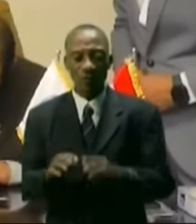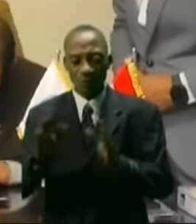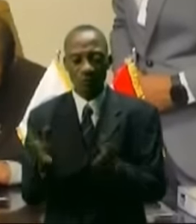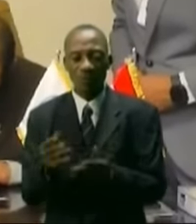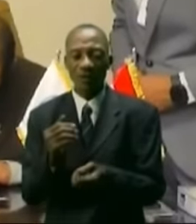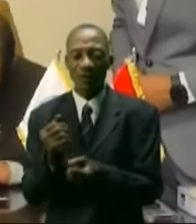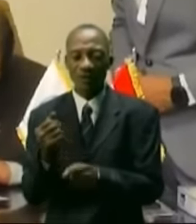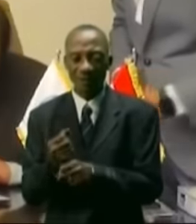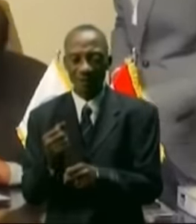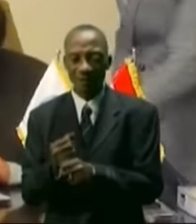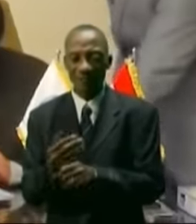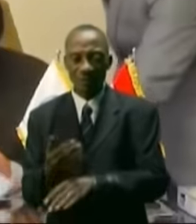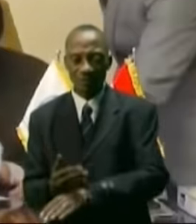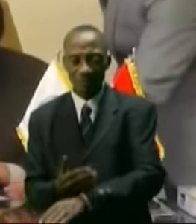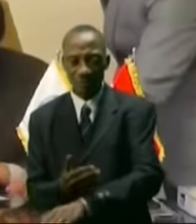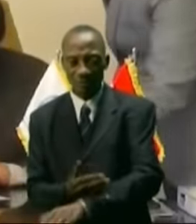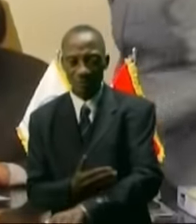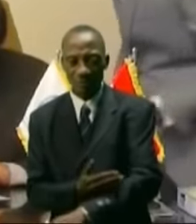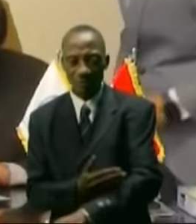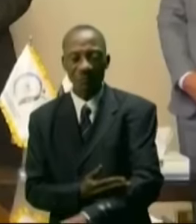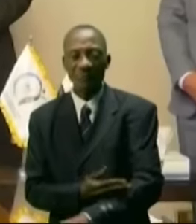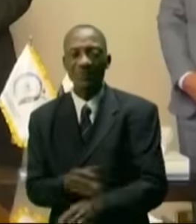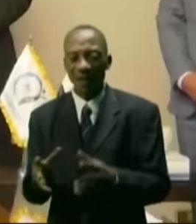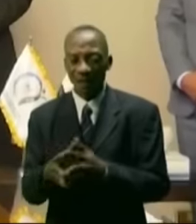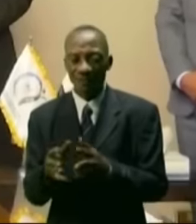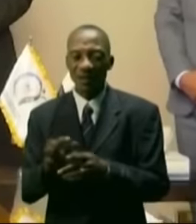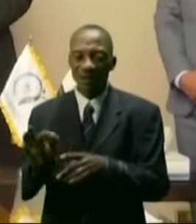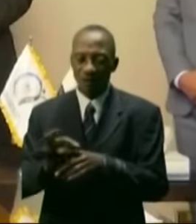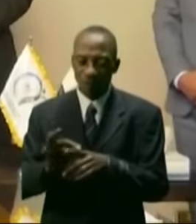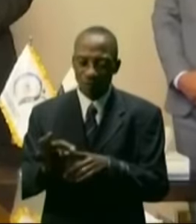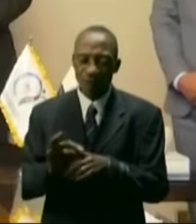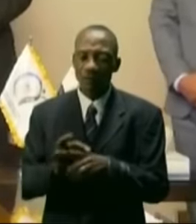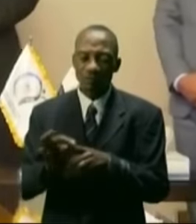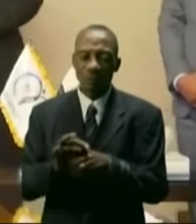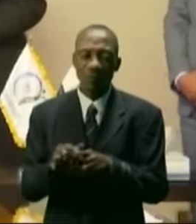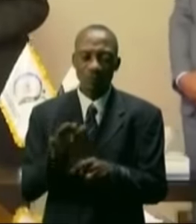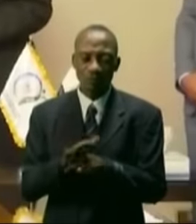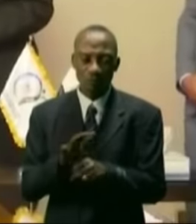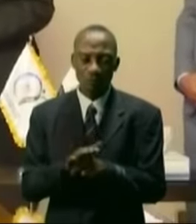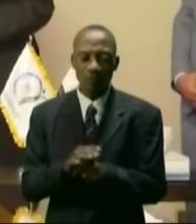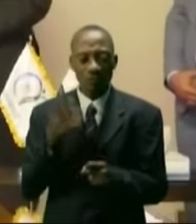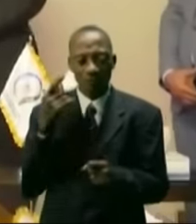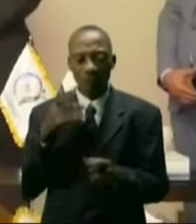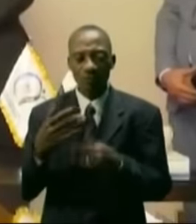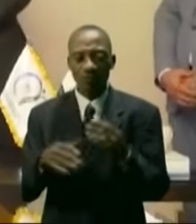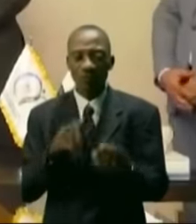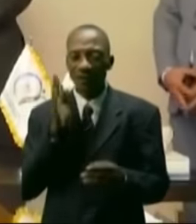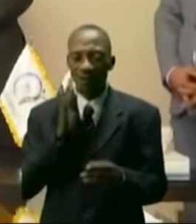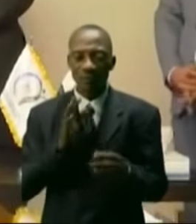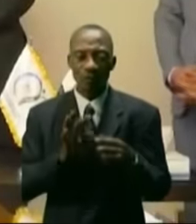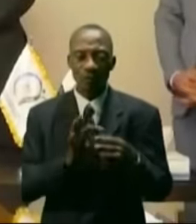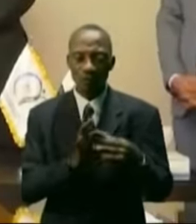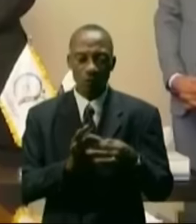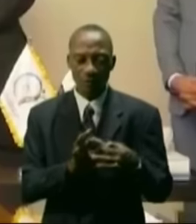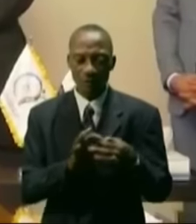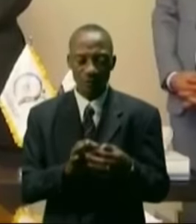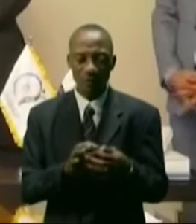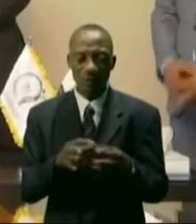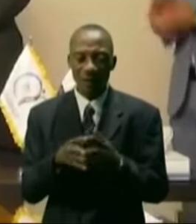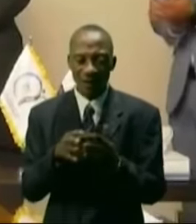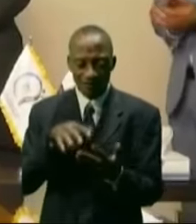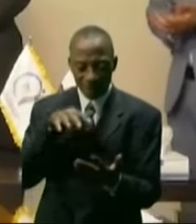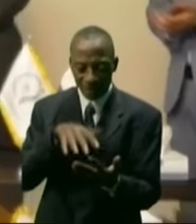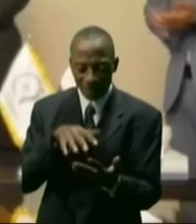la préparation de programmes de formation et ateliers, ainsi que à la coopération dans le domaine de la conduite d'études et de